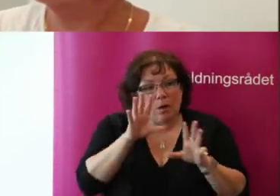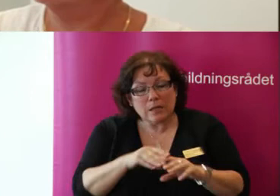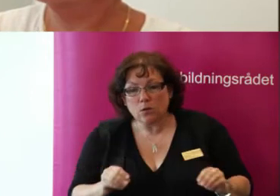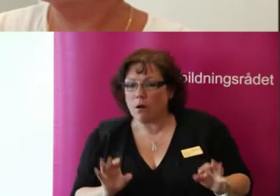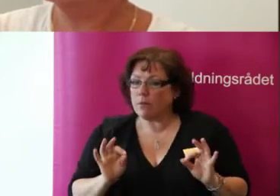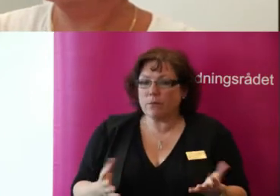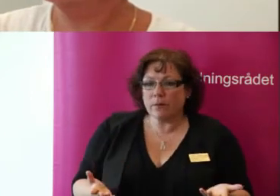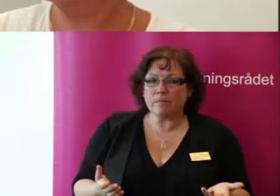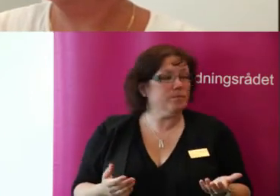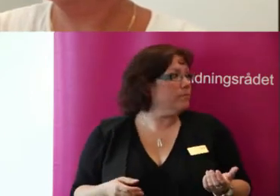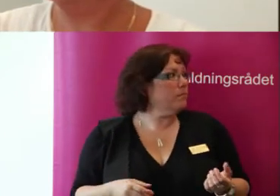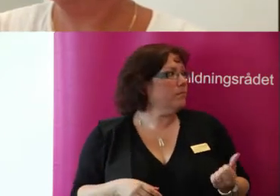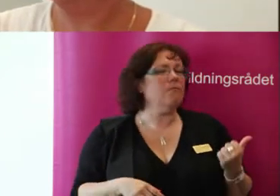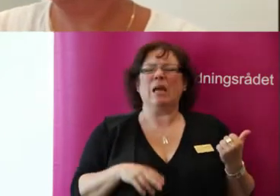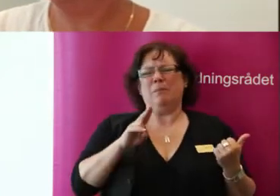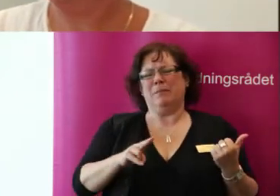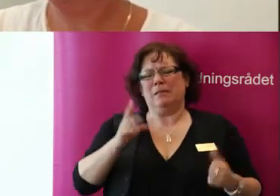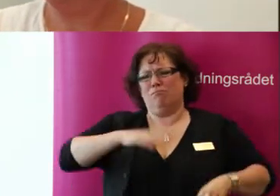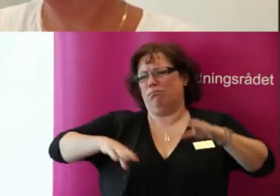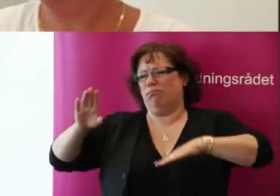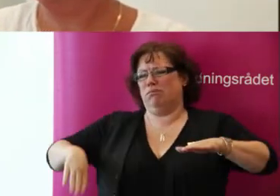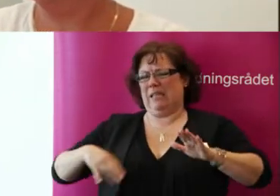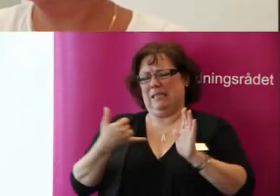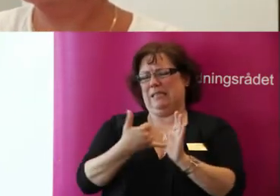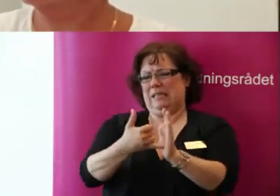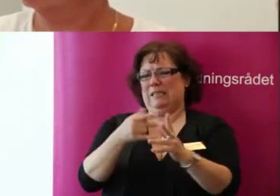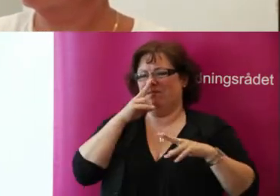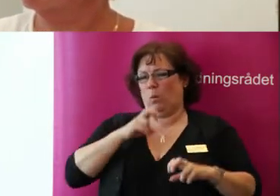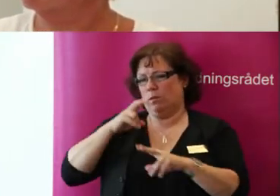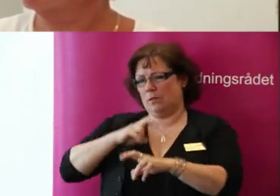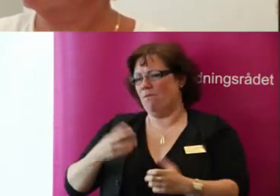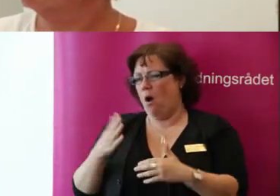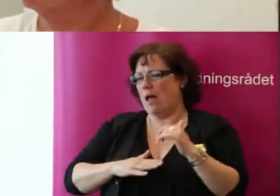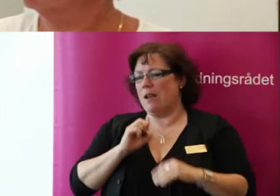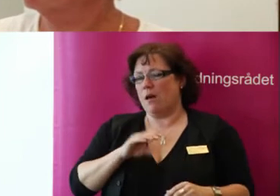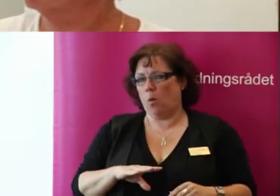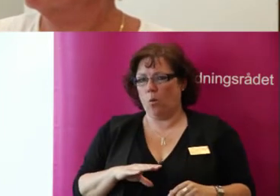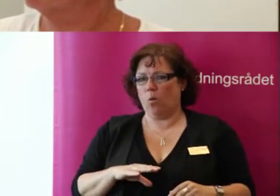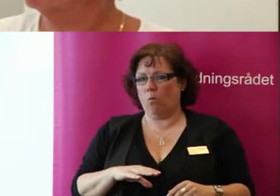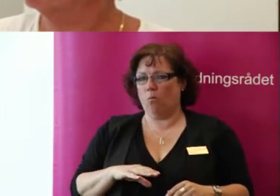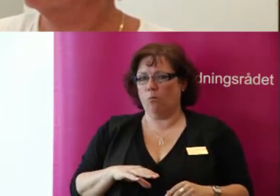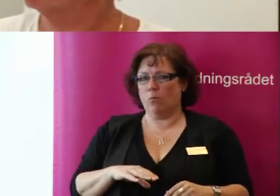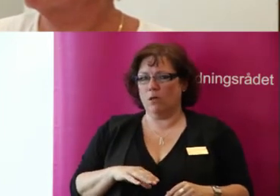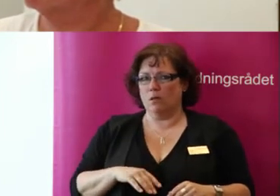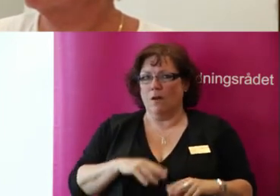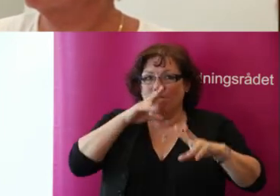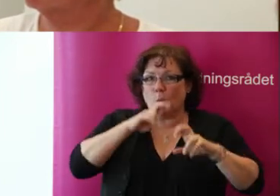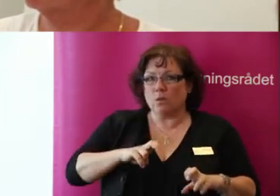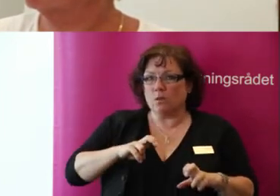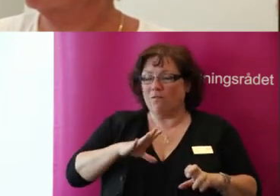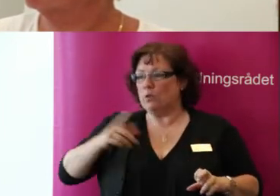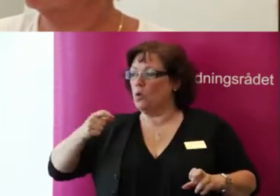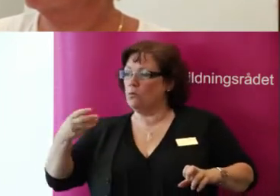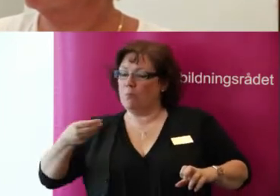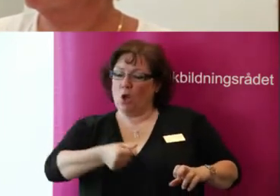Och det varierar givetvis vad forskningen handlar om. Det är så, forskning är ju finansierad av resurser också. Då är ju frågan om